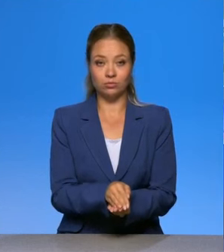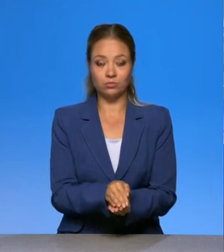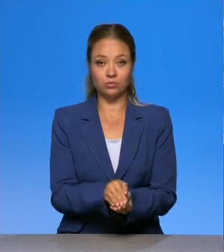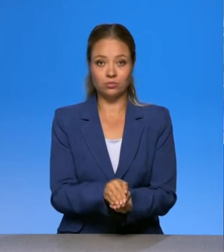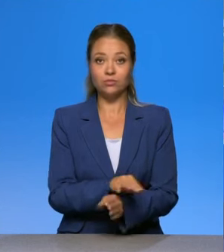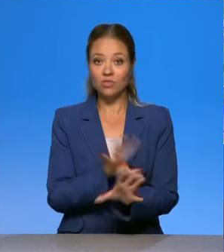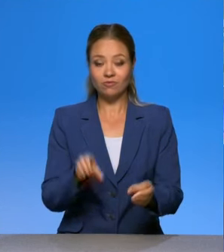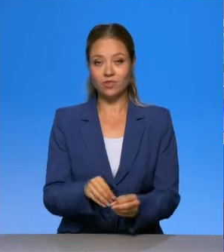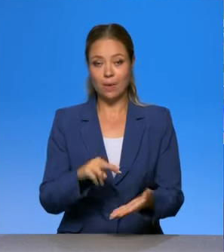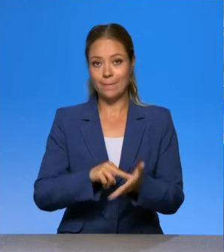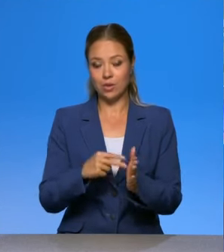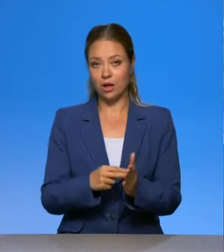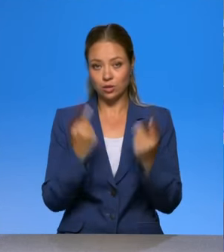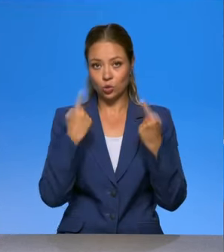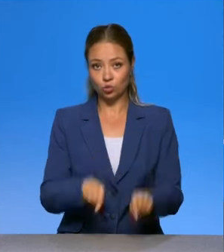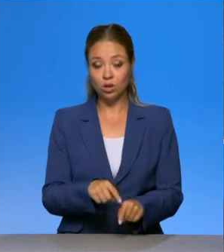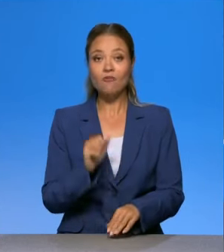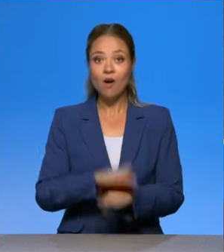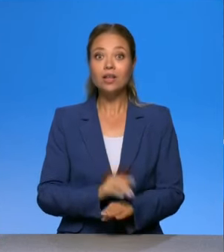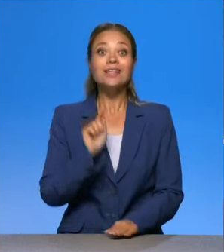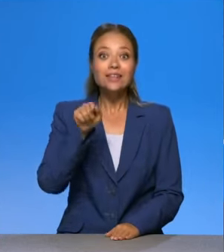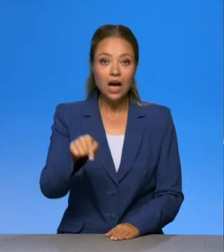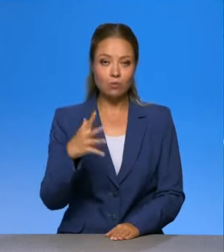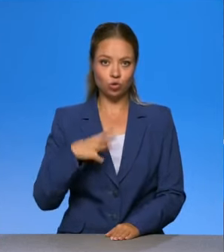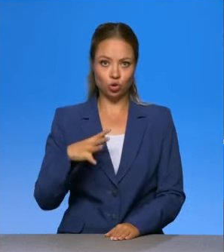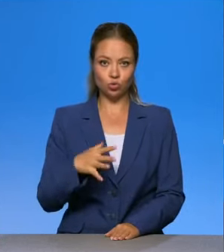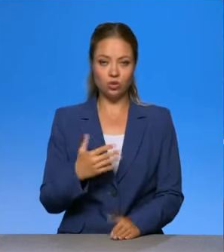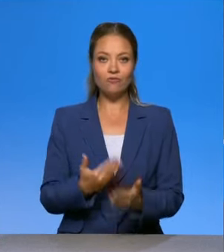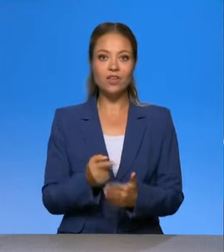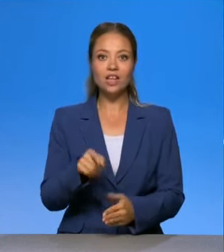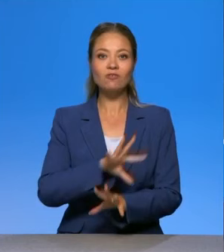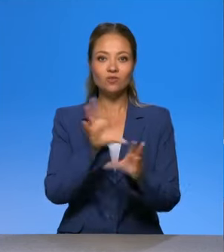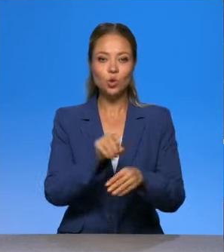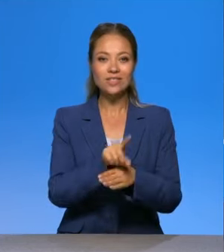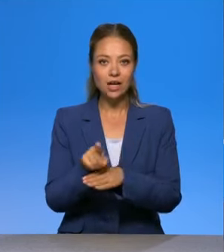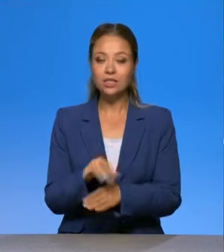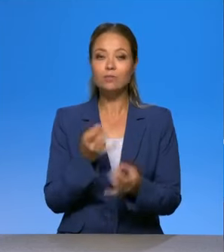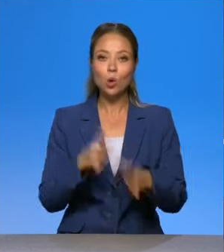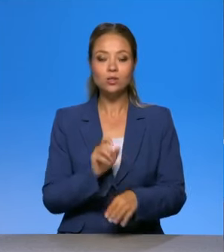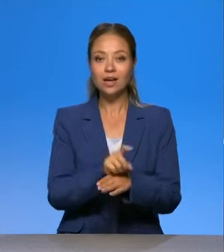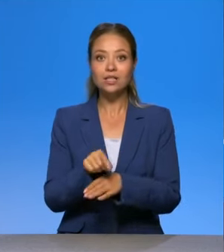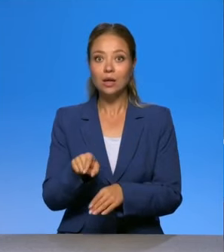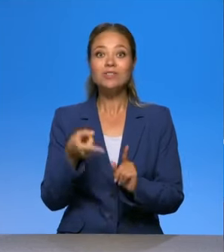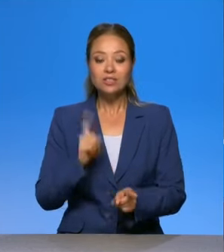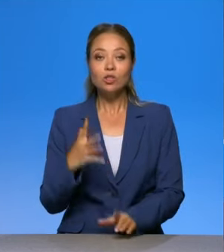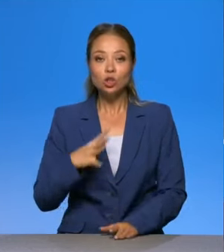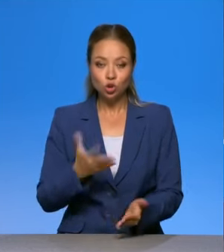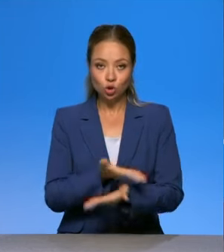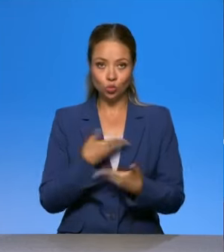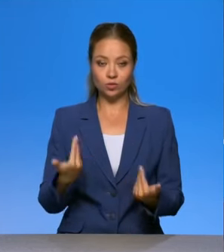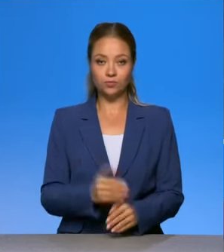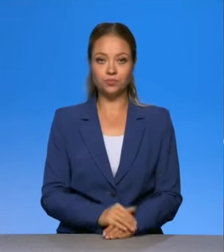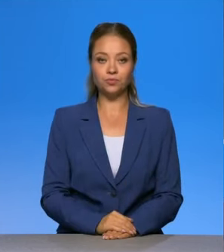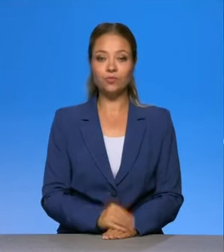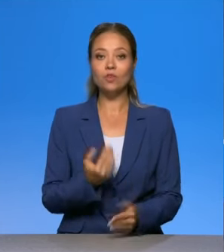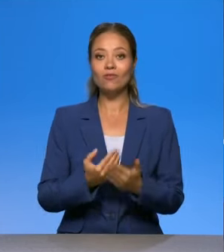все планы рушатся. А нас ждут там еще, к тому же, чтобы вы понимали. Там тоже все заказано, и не просто заказы, там действительно ждут. И вот ту визу,